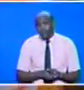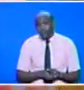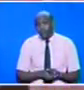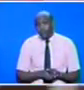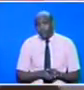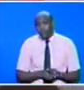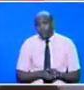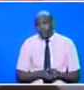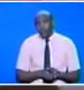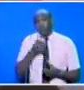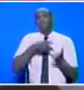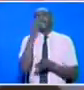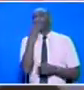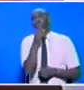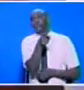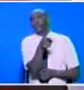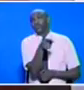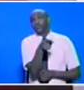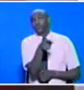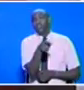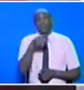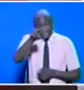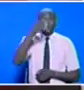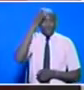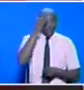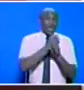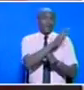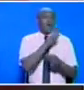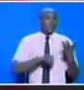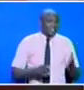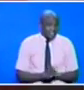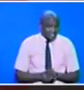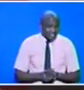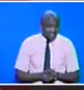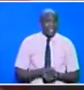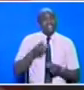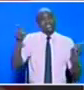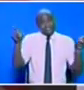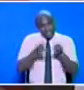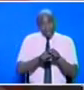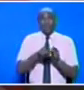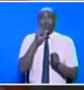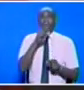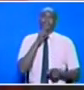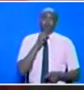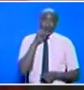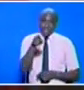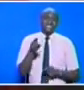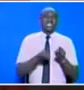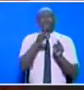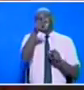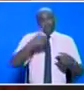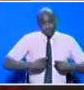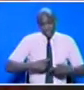Ni nani analipa hiyo? Unajua kazi yao inafanana na kijana mzuri kama wewe.